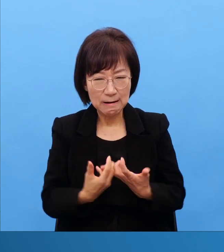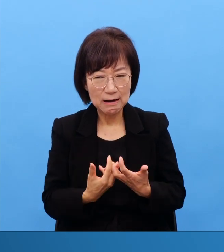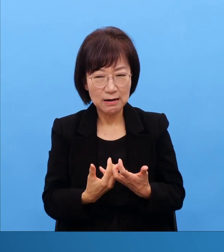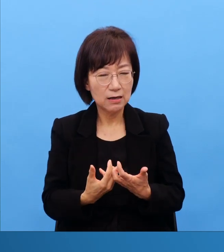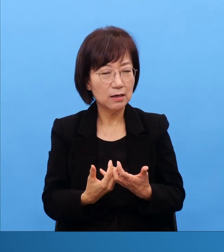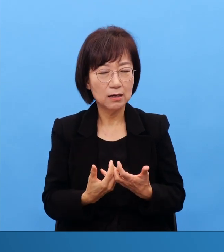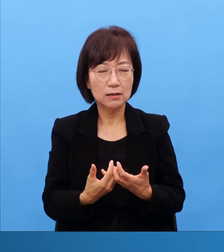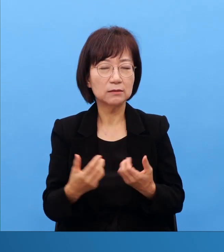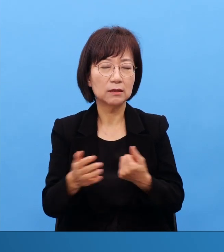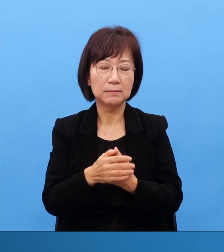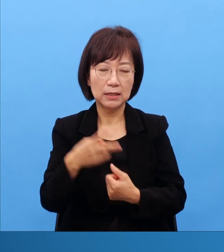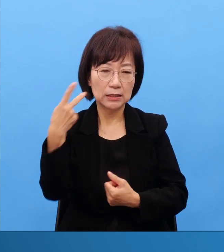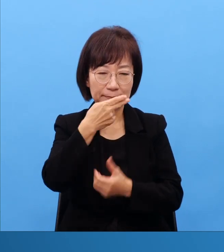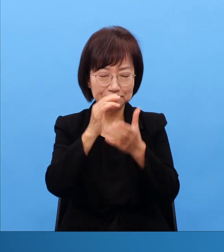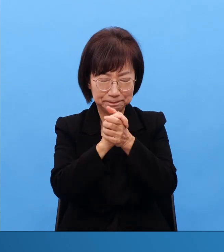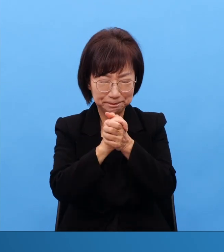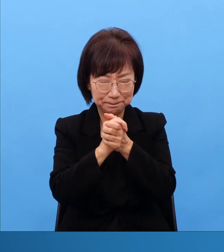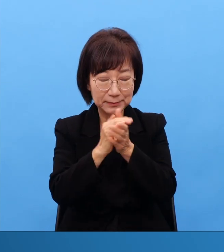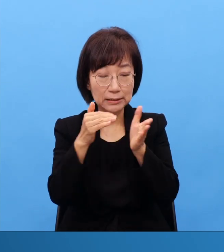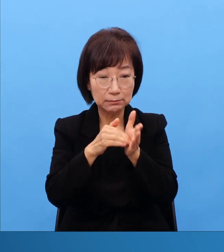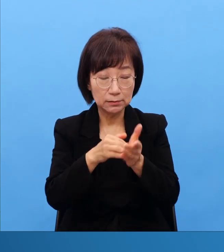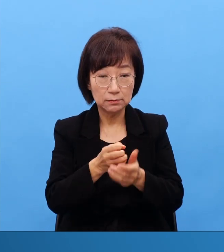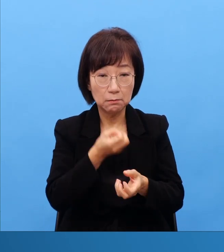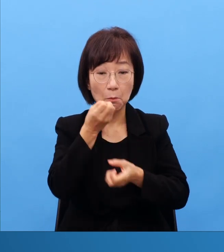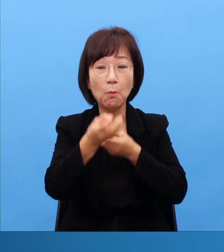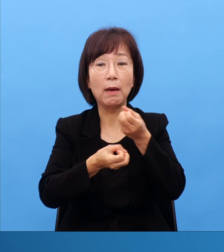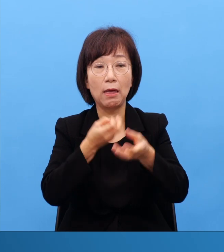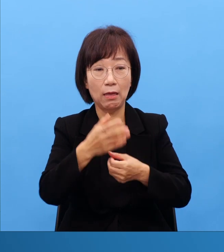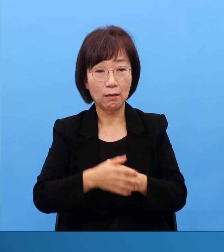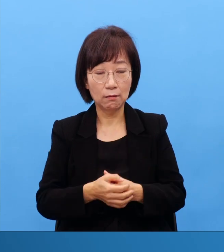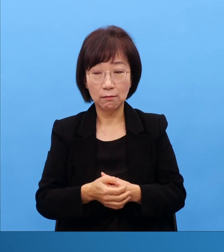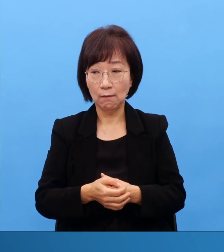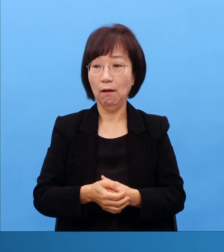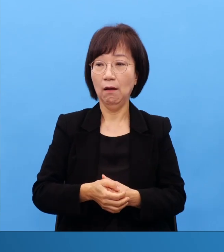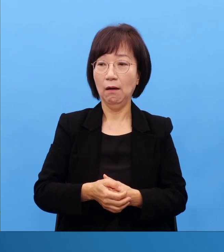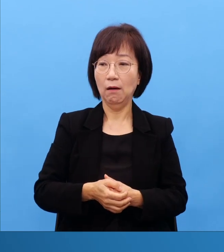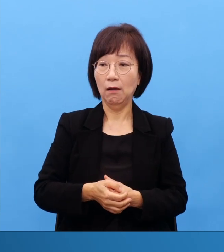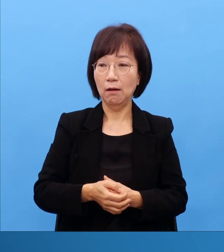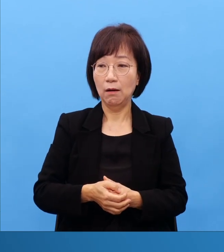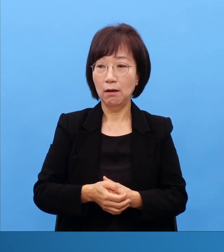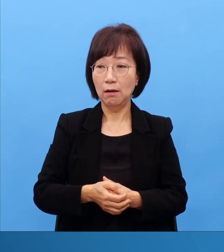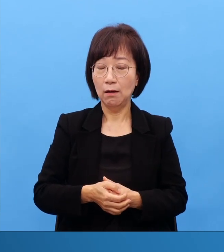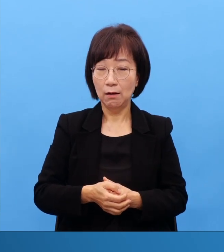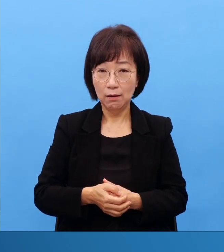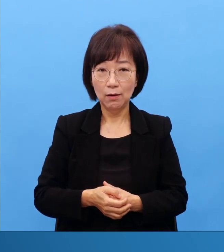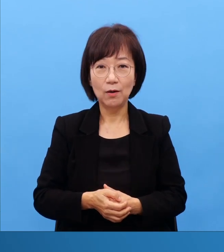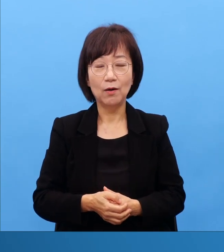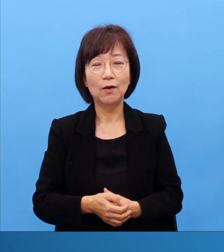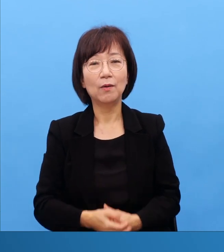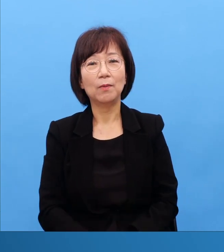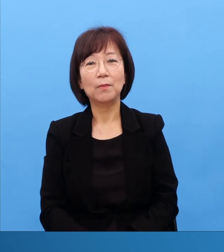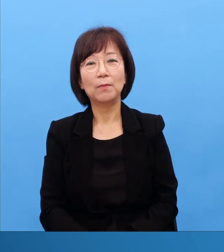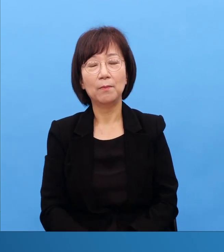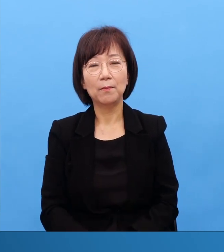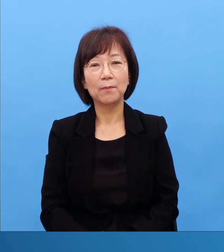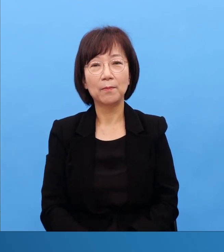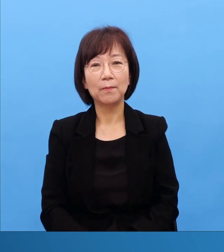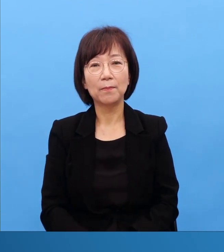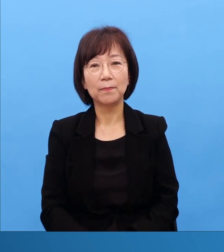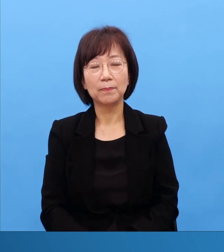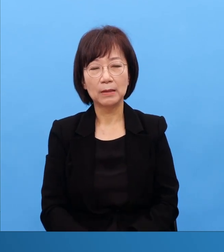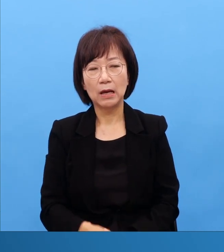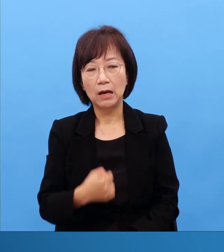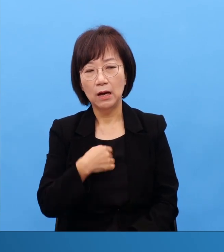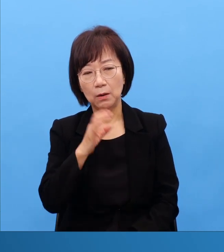motives these days. 그래서 며칠 금식했습니다. So I fasted for a few days, he said. 배울